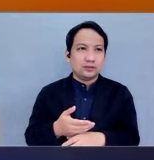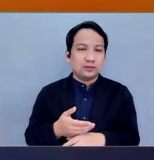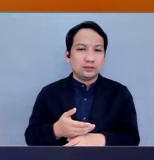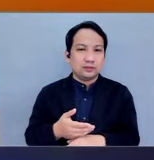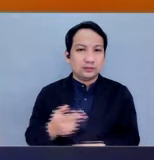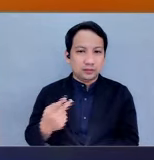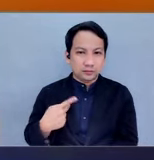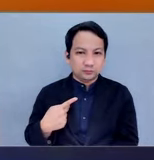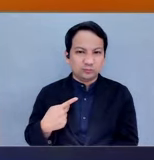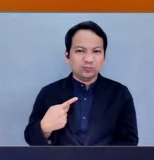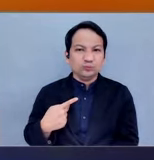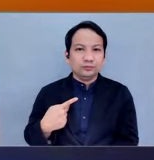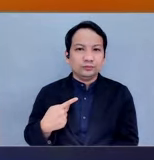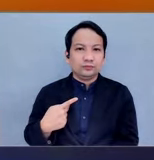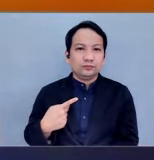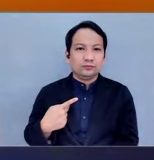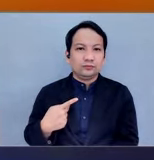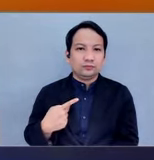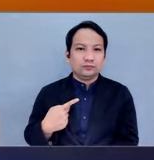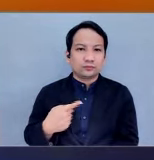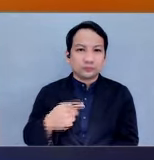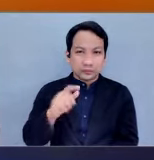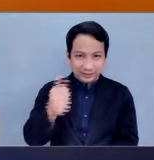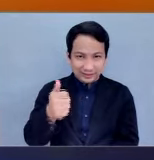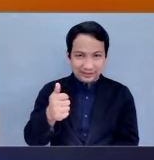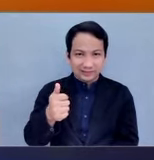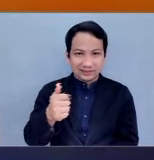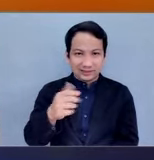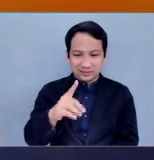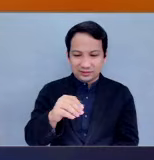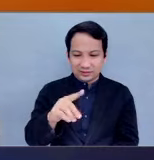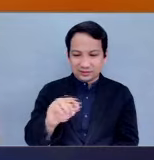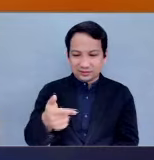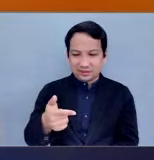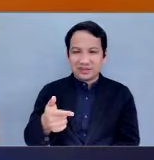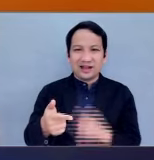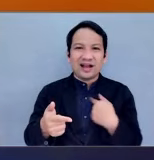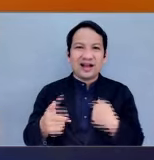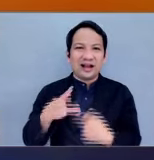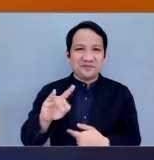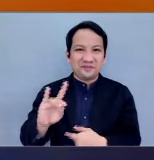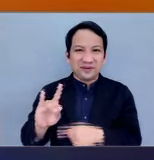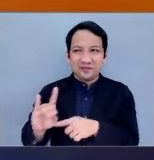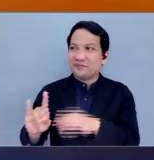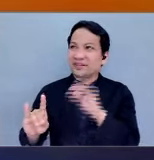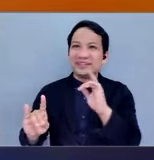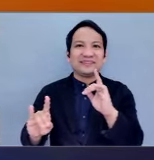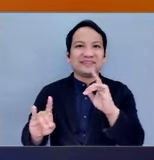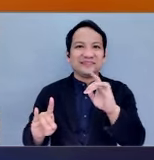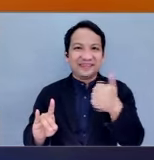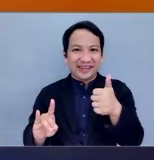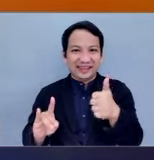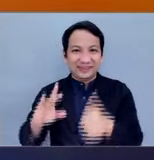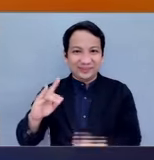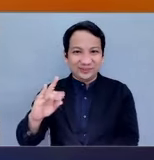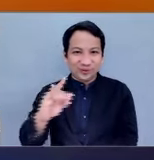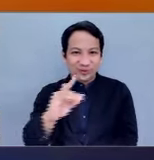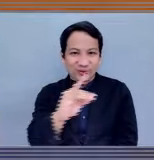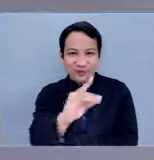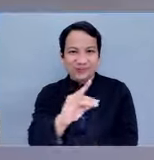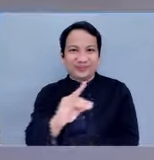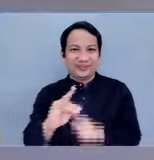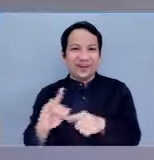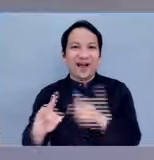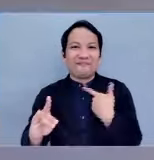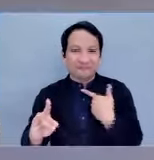dogs. Yeah, wow. Talagang, 10 dogs? Yeah, so, ang konti naman! Nagtagawa di pa! Tagal mo pa. Yes. Pero yeah. Anong challenge